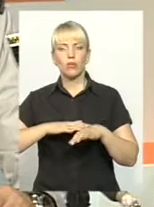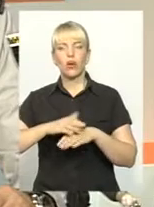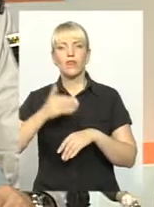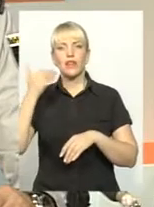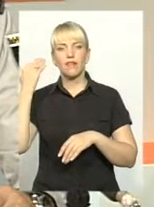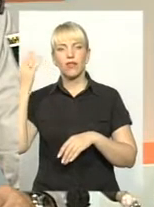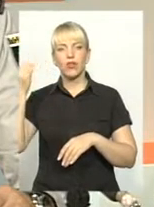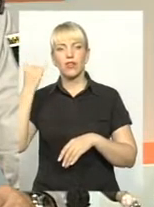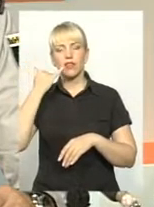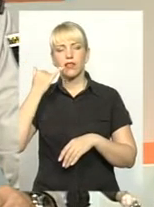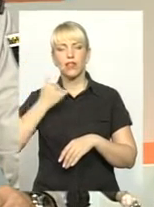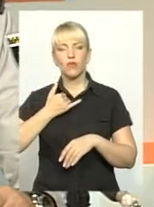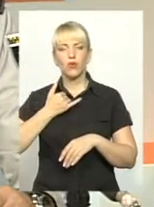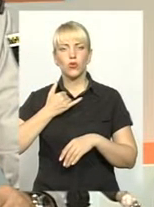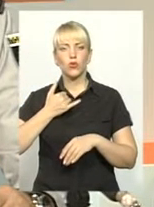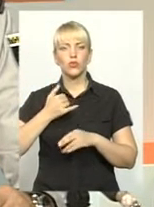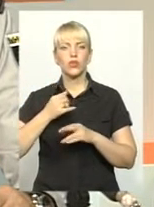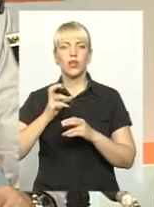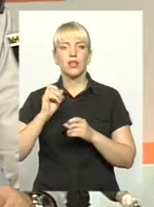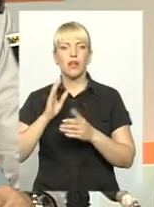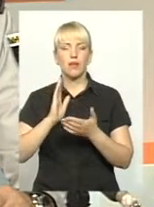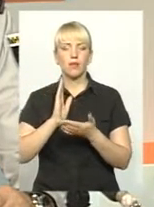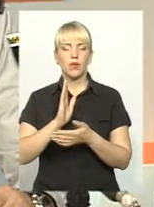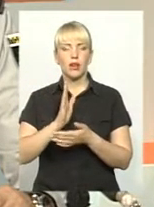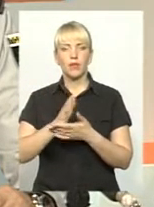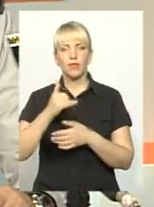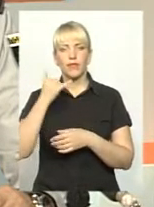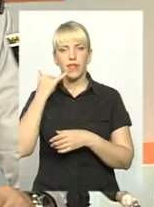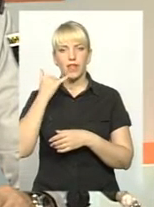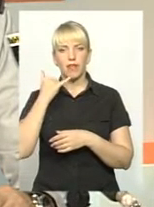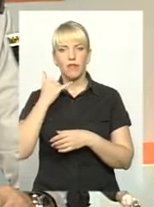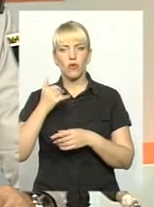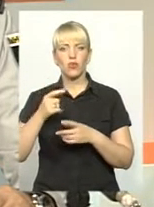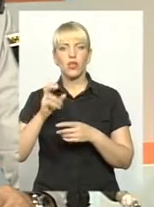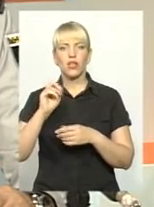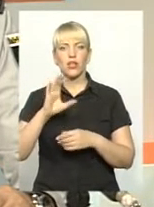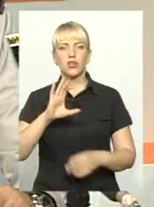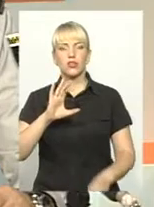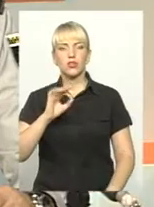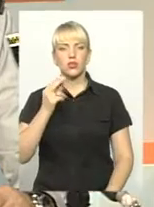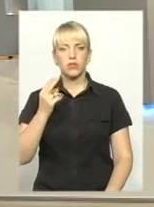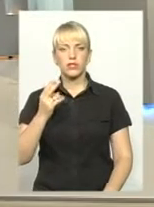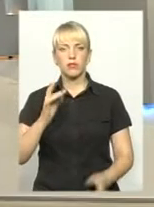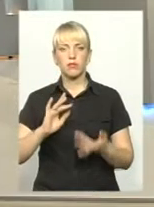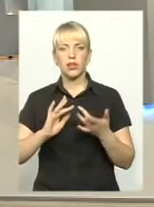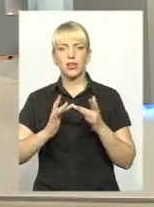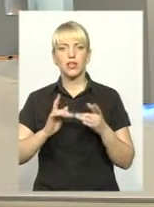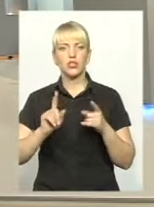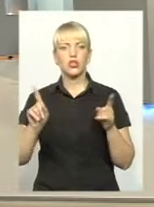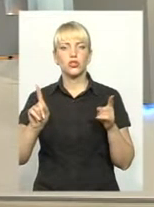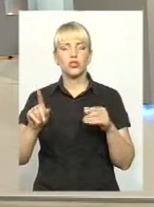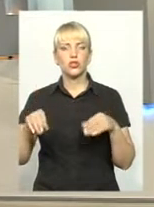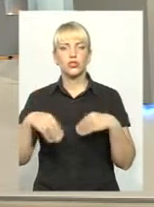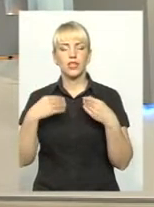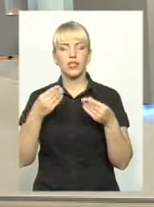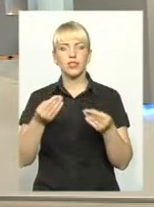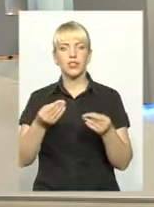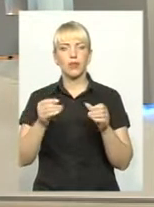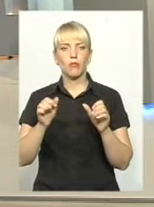як на прямій телефонній лінії, як в соцмережах, що дає можливість